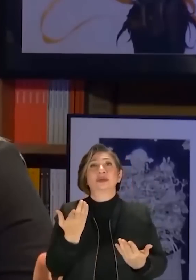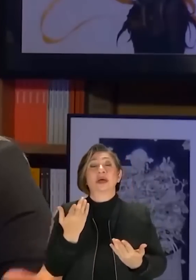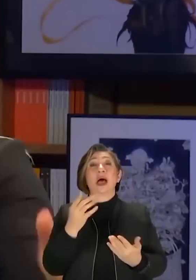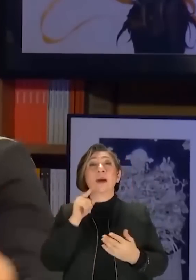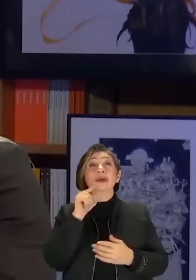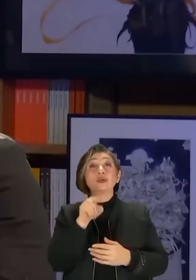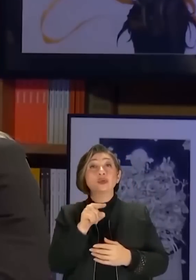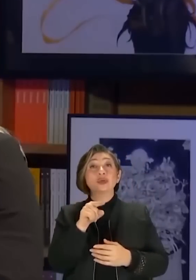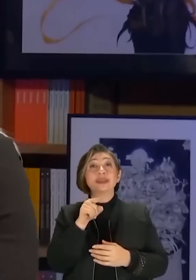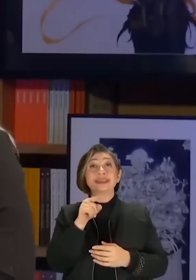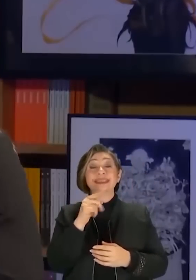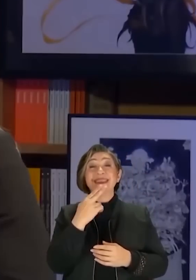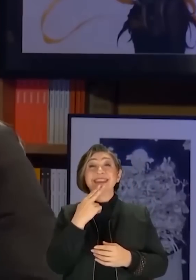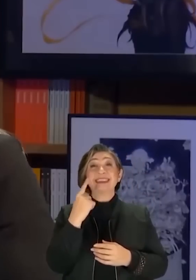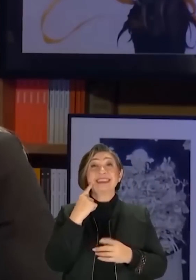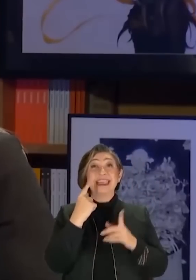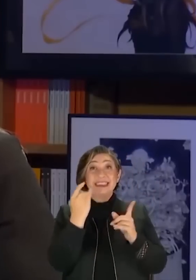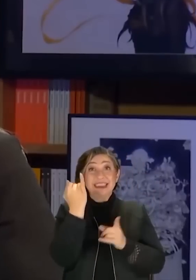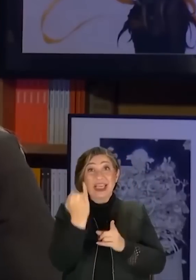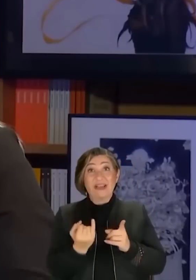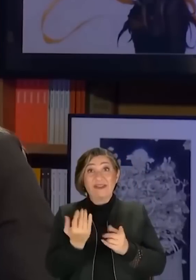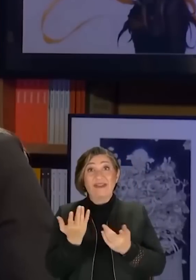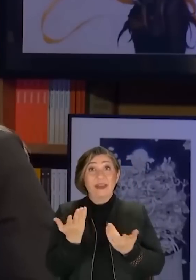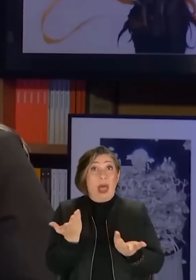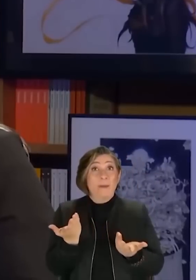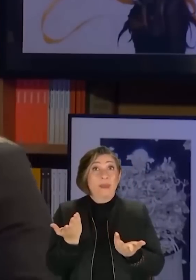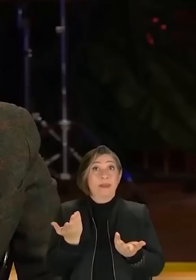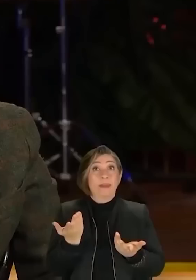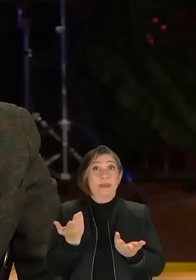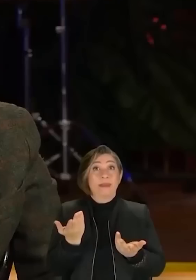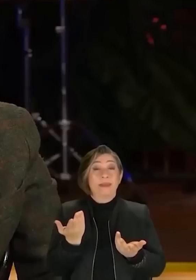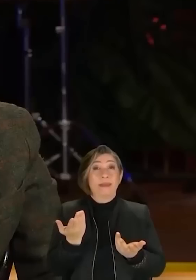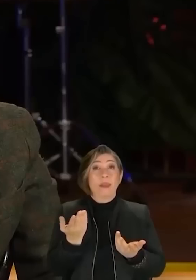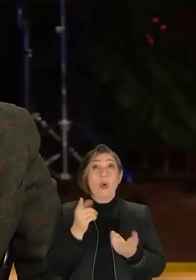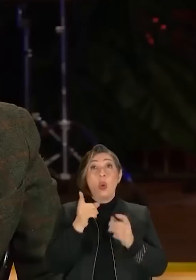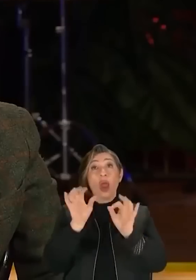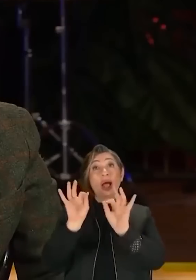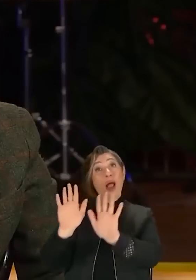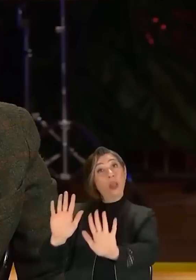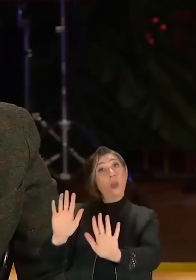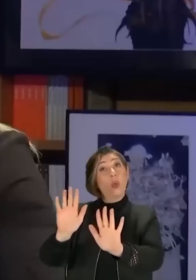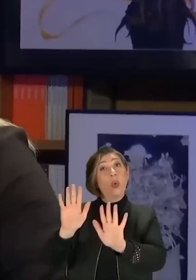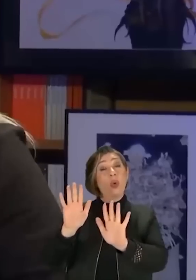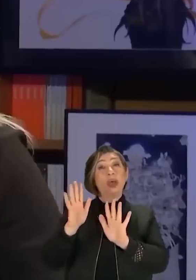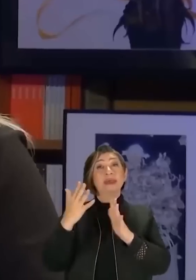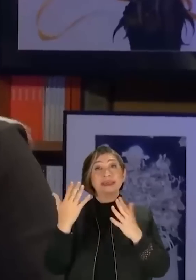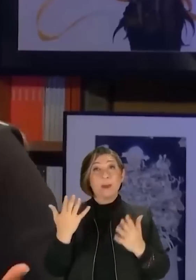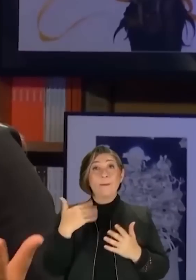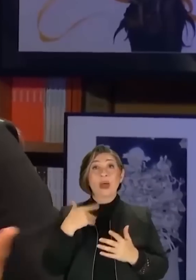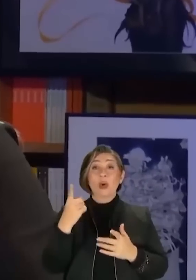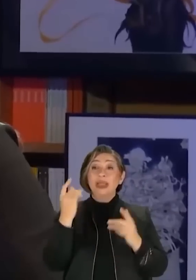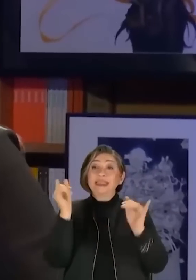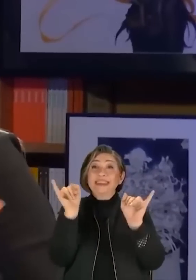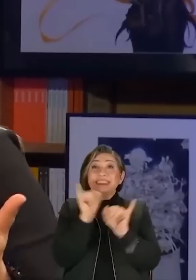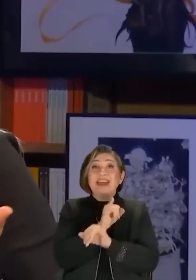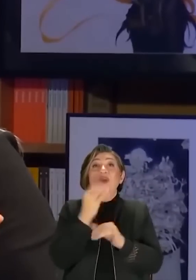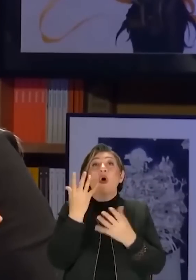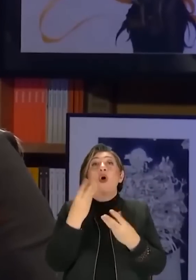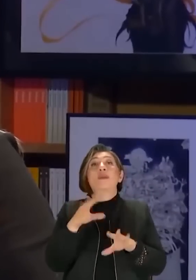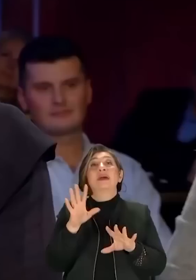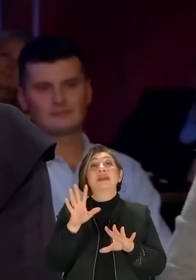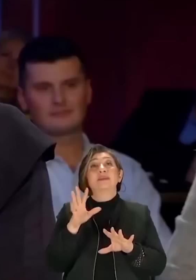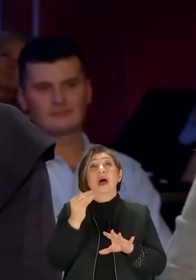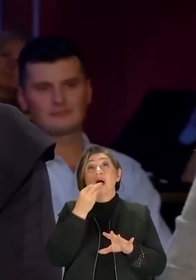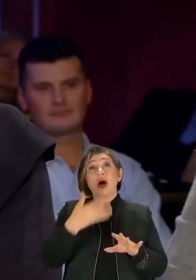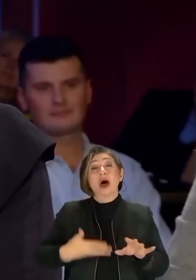şu. Bak şimdi Seda yaz ama kadın zayıf. Ne yapayım? Ve öyle kalabiliyor yani. Tamam ben o kadar zayıf hiçbir benim zaman olmadım. Benim bildiğim aç